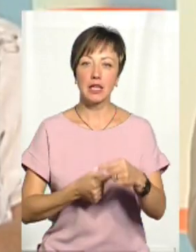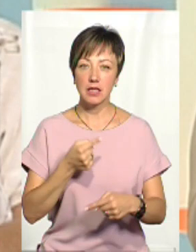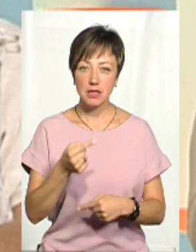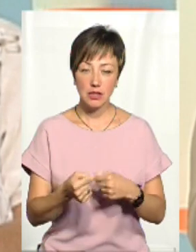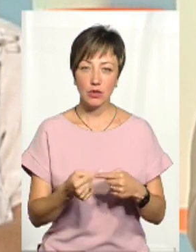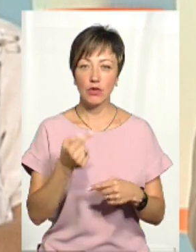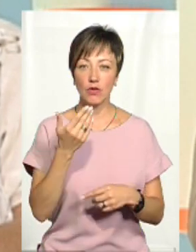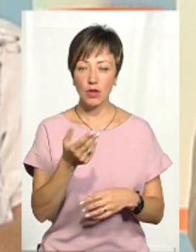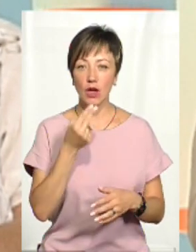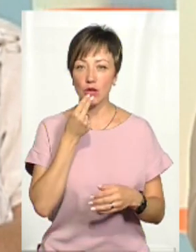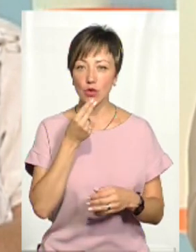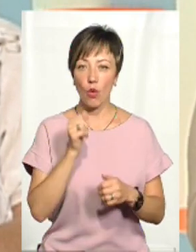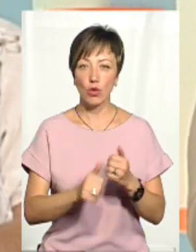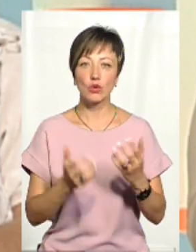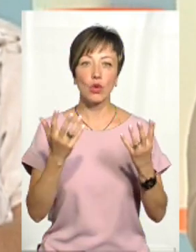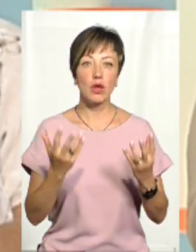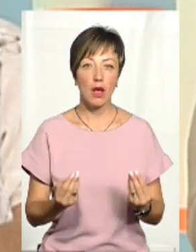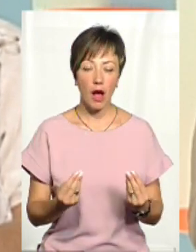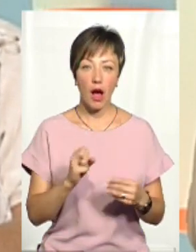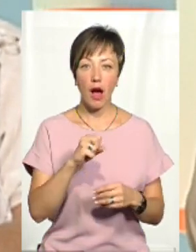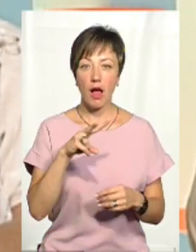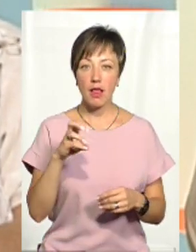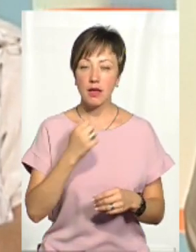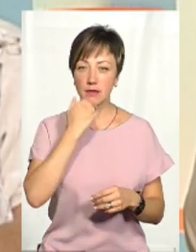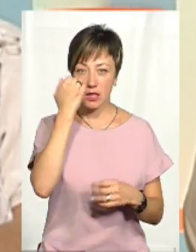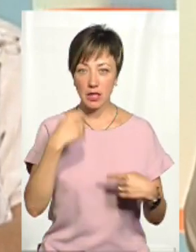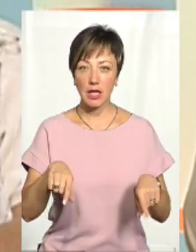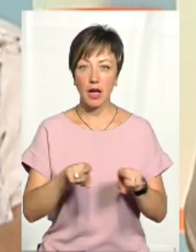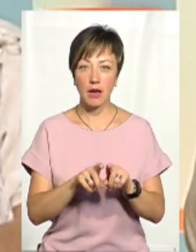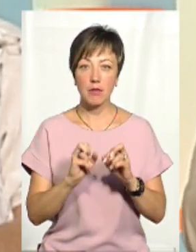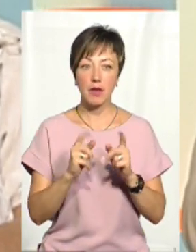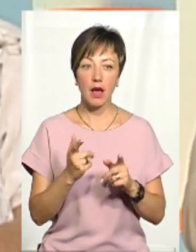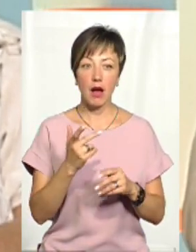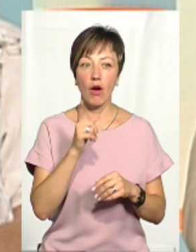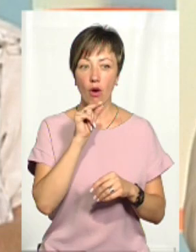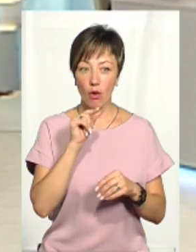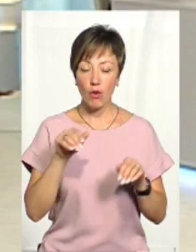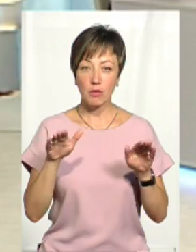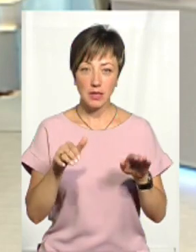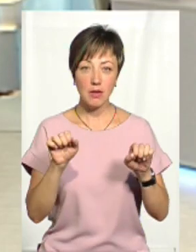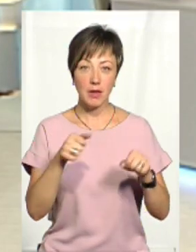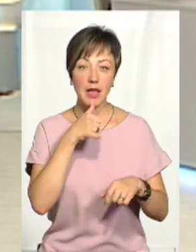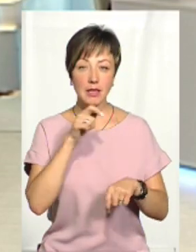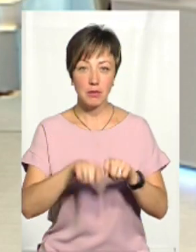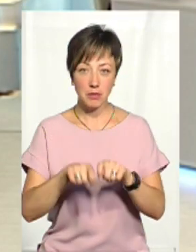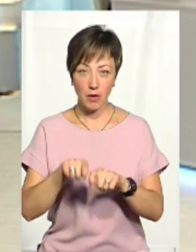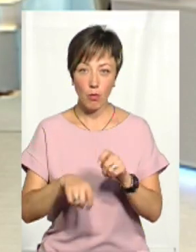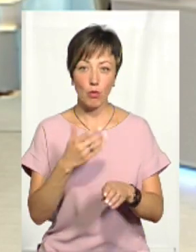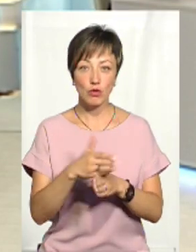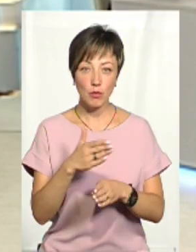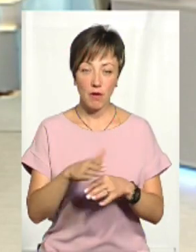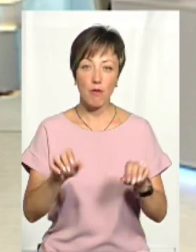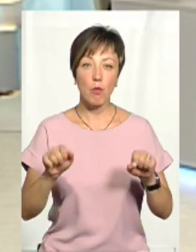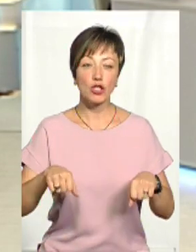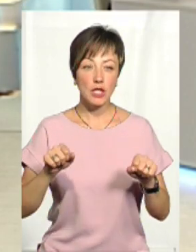традиційну їжу, якою вони харчуються кожного дня. Але завдяки таким, як ви, горобцям, які здатні експериментувати,